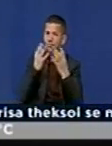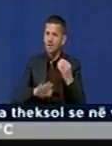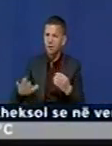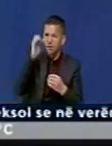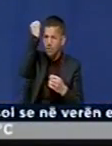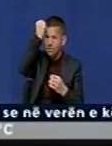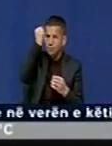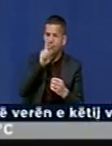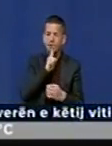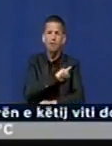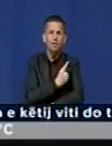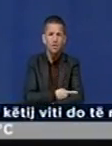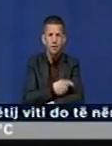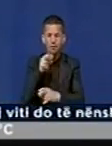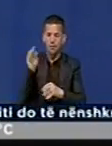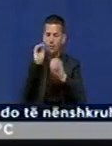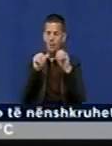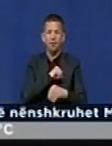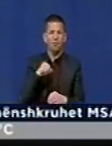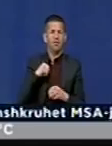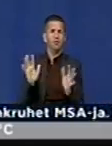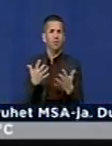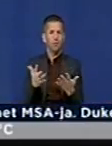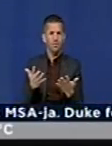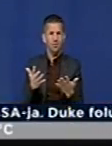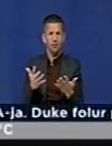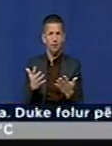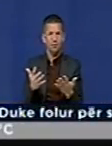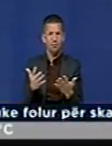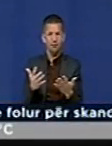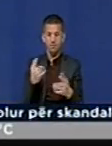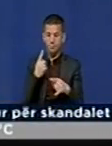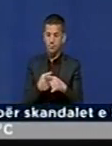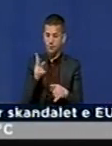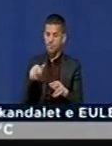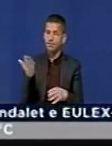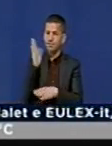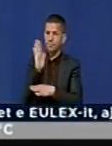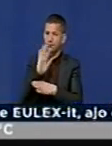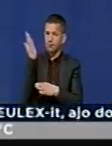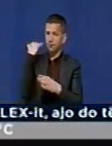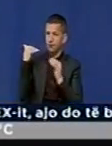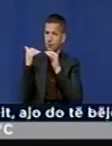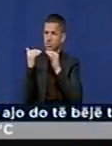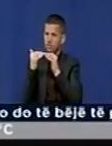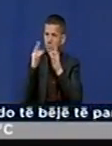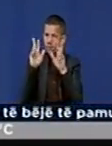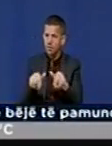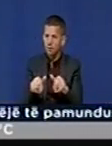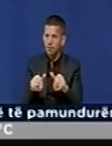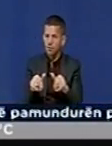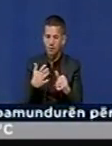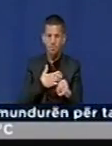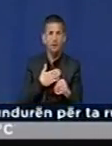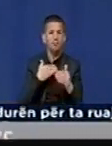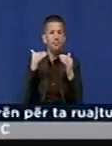fuqi që mund ta ketë, që mund të mi bëjë vetë kurrë. Dhe po ashtu e dini që liderët e partive politike një pajtu herën e kalume. Mos u pajtoni